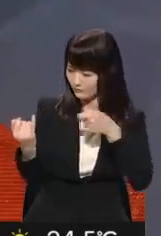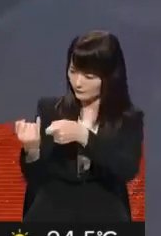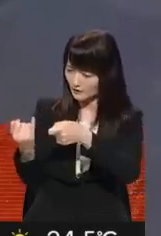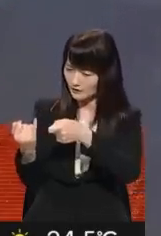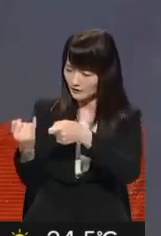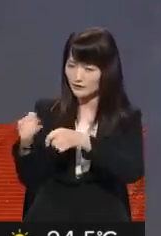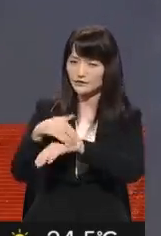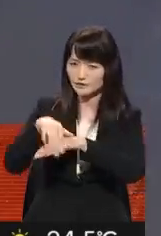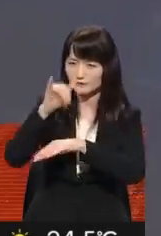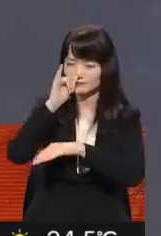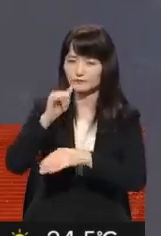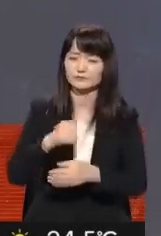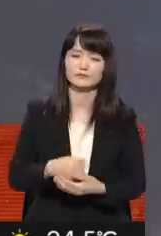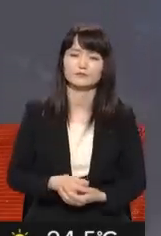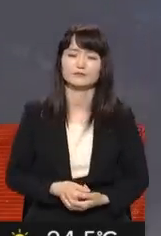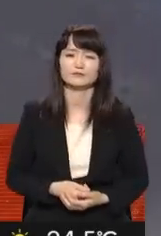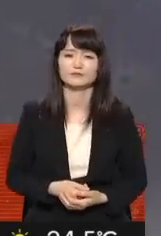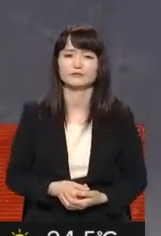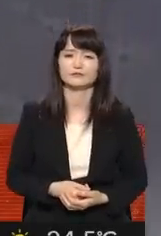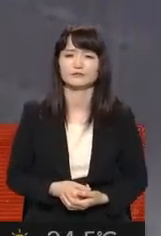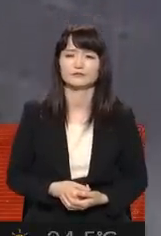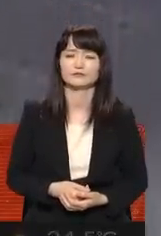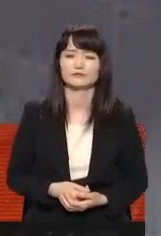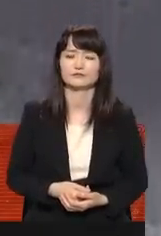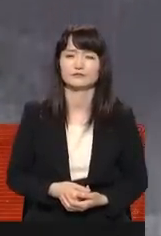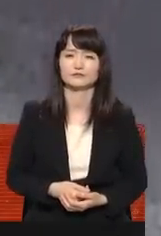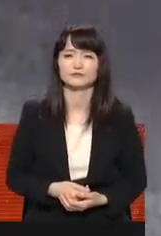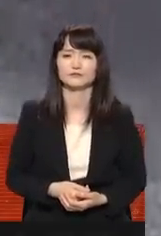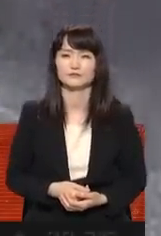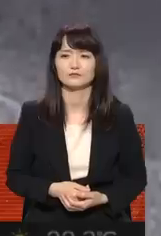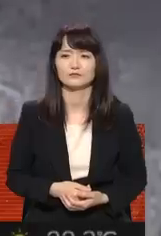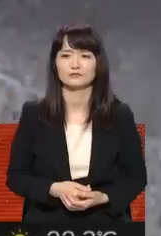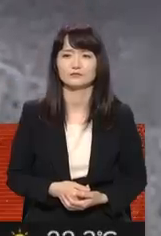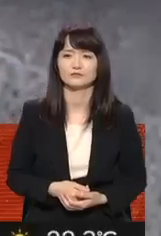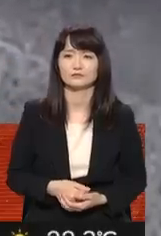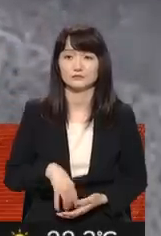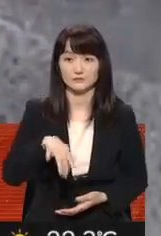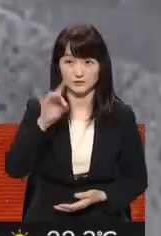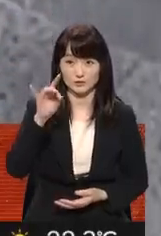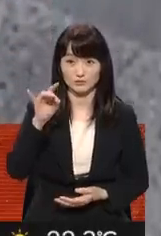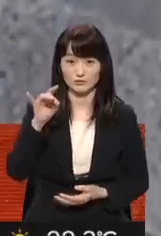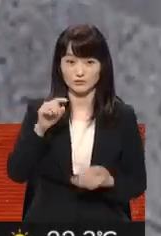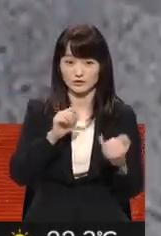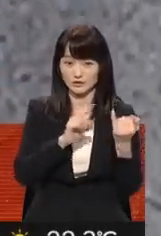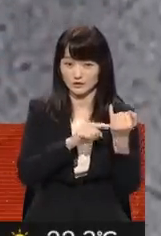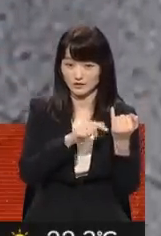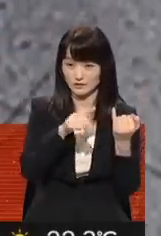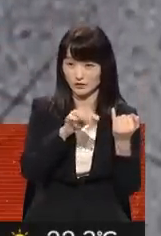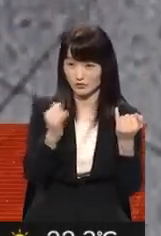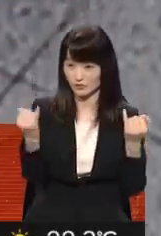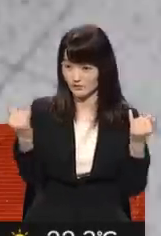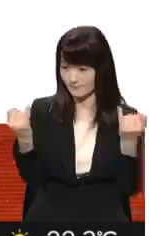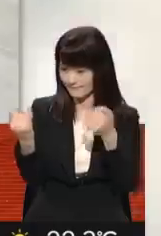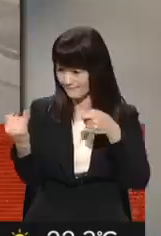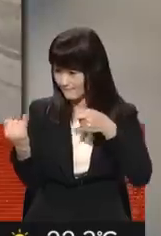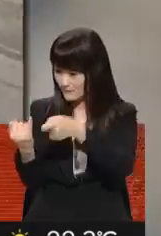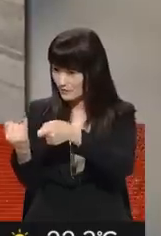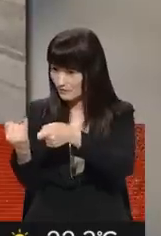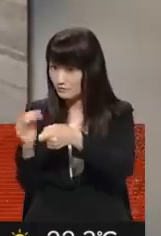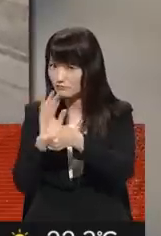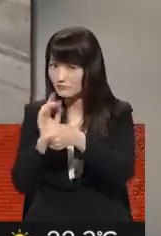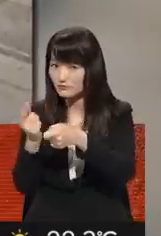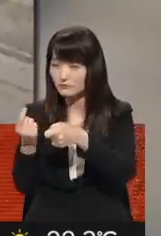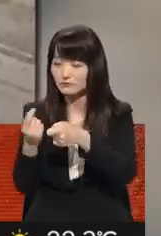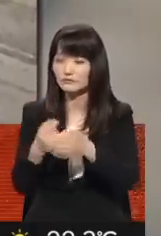그 지금 박 변호사님 말씀, 팀장님도 동의를 하시나요? 처음부터? 그렇죠. 왜냐하면 그 보시면 알겠지만은